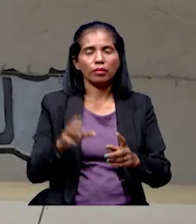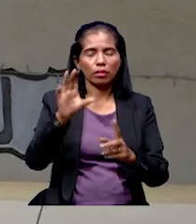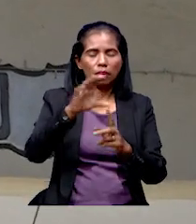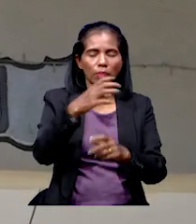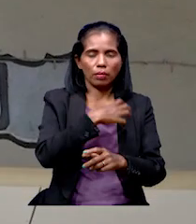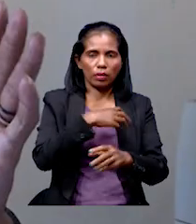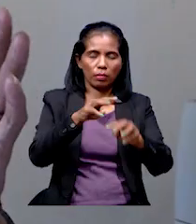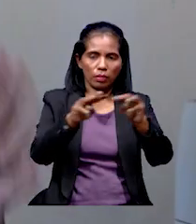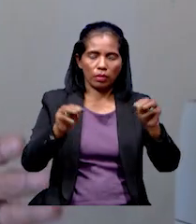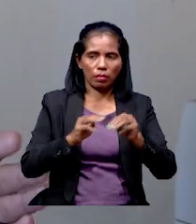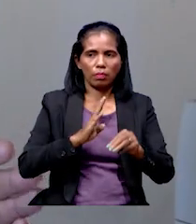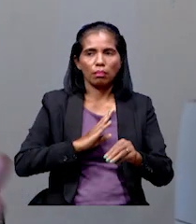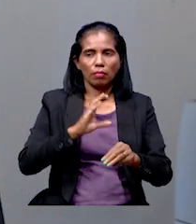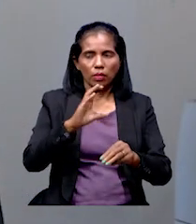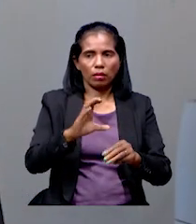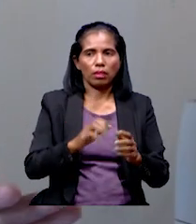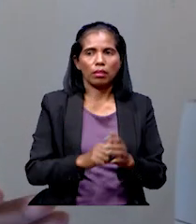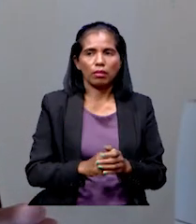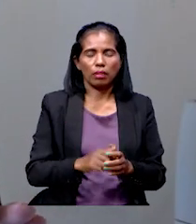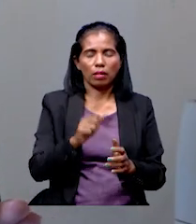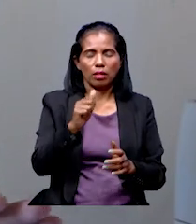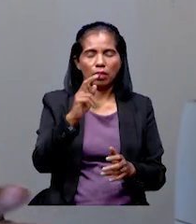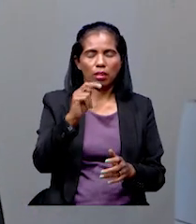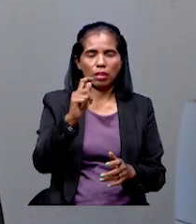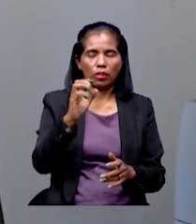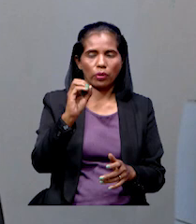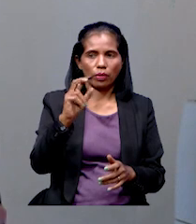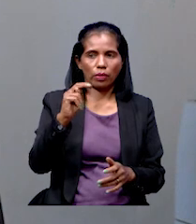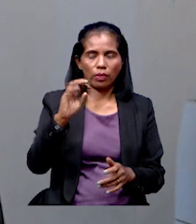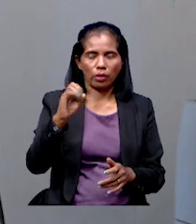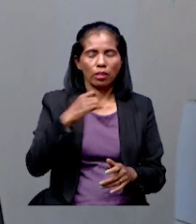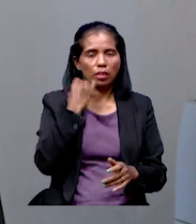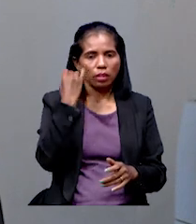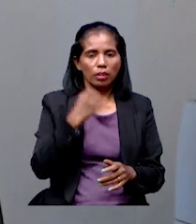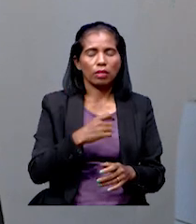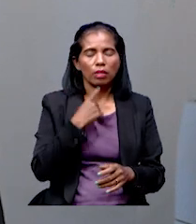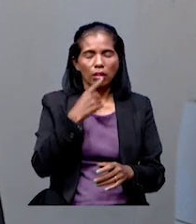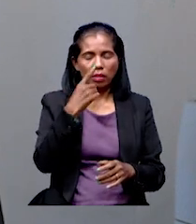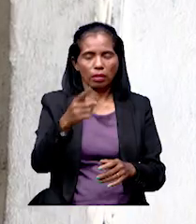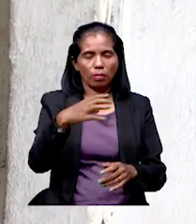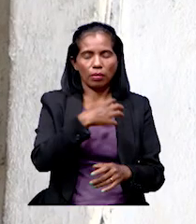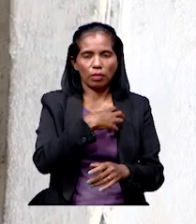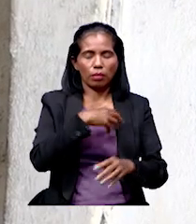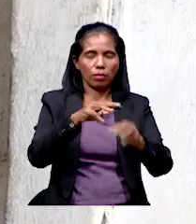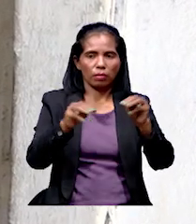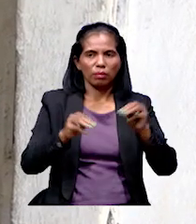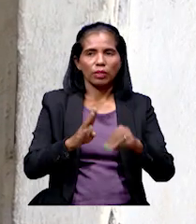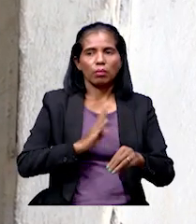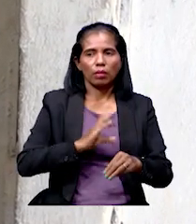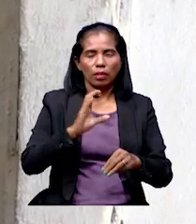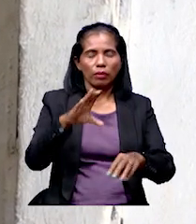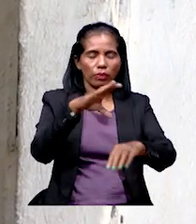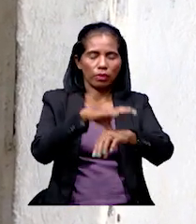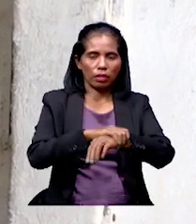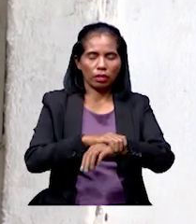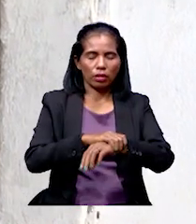Penitele Municipio Bocau, Superintendente Antonio Maria de Sá, informa Penitele Municipio Bocau detém jovem na INEM